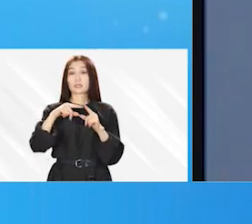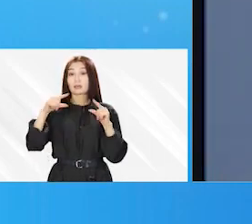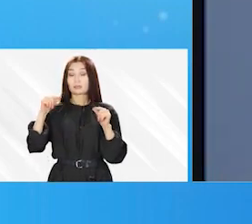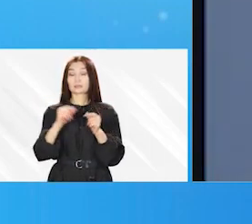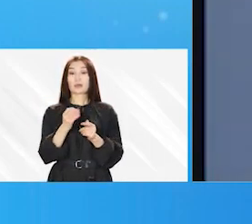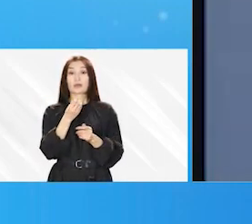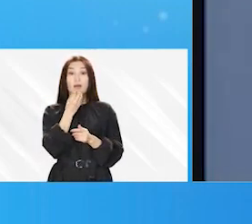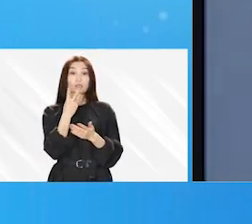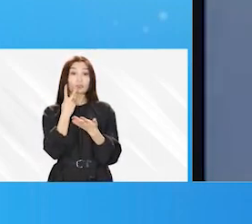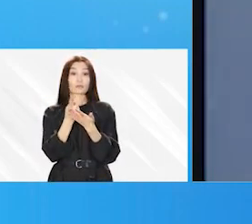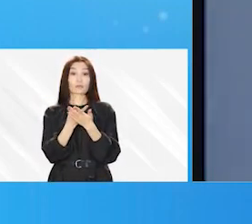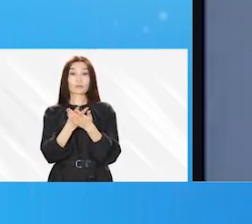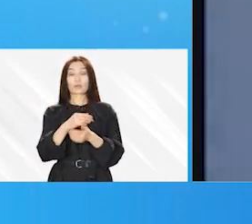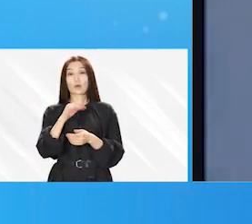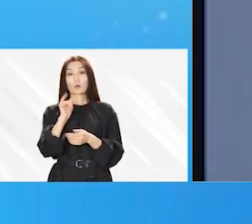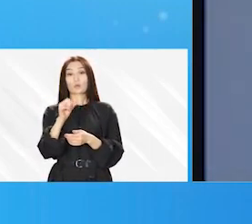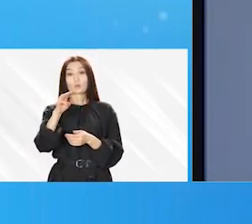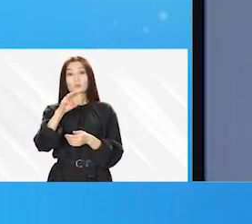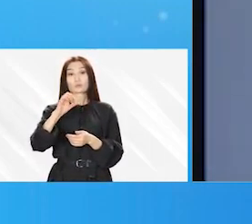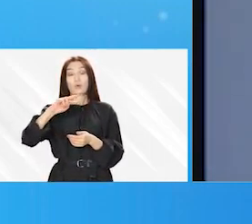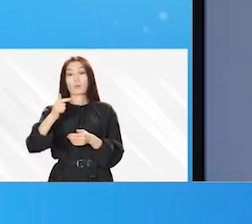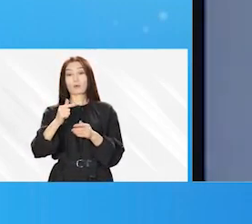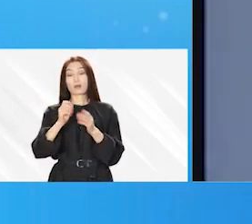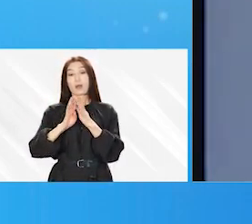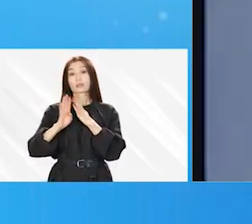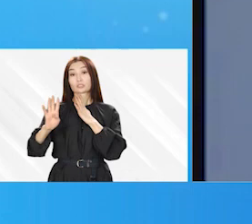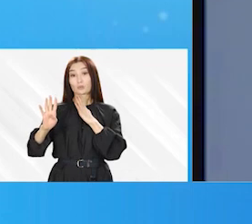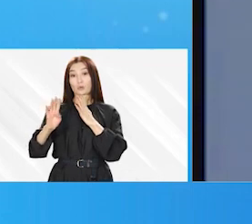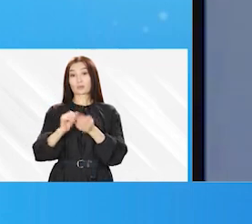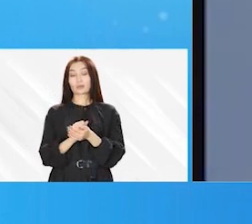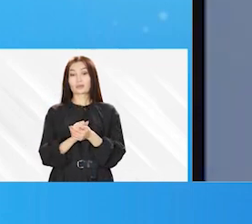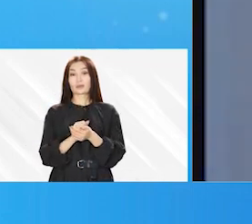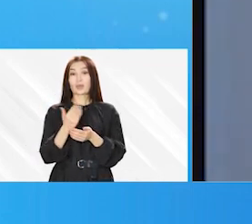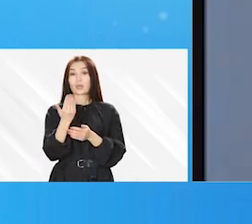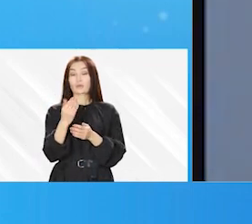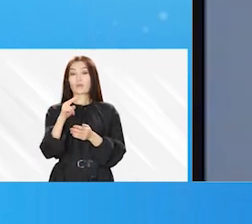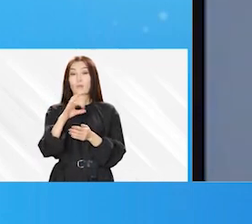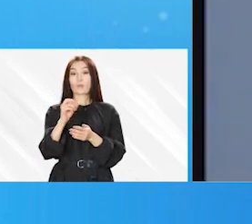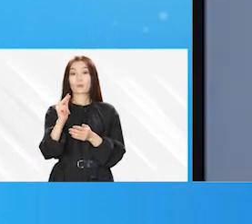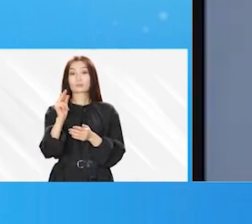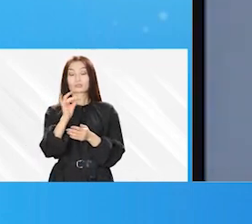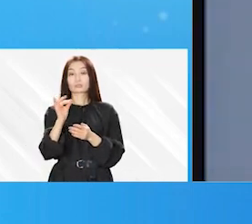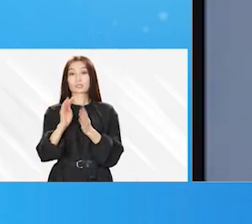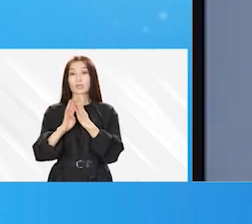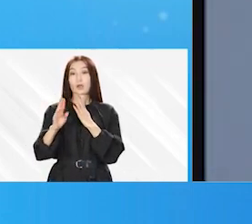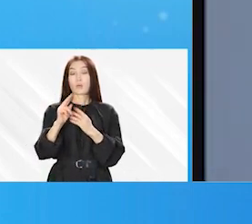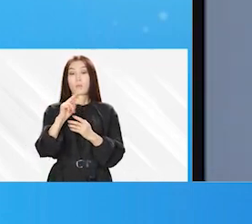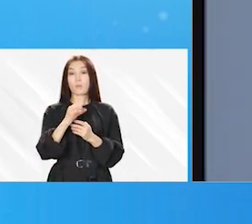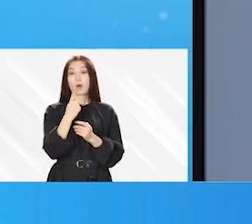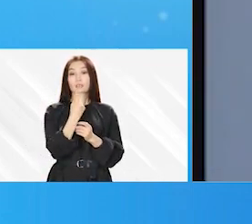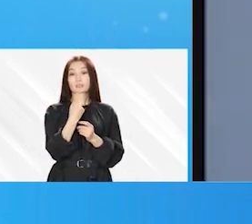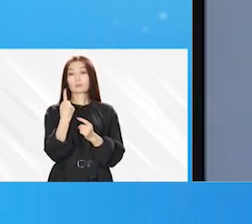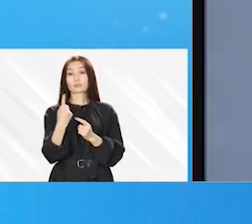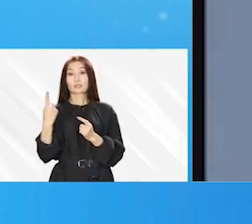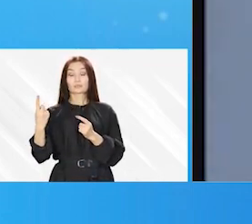хорошо видно что у тополя очередно и листорасположение его почки расположены по одиночке друг за